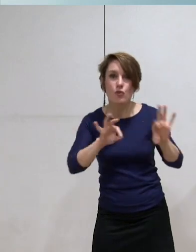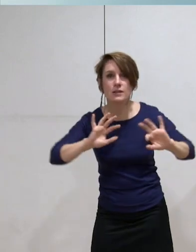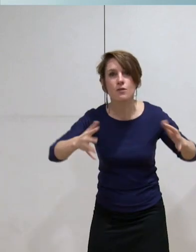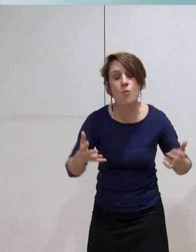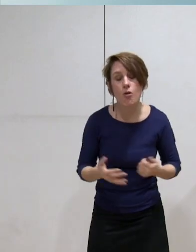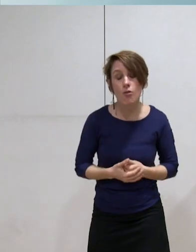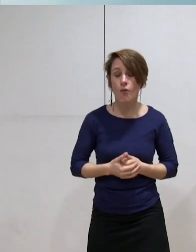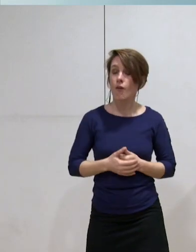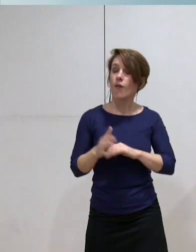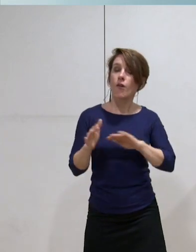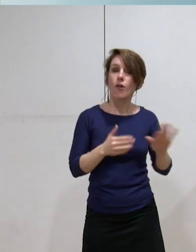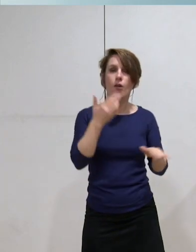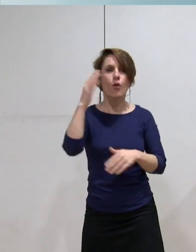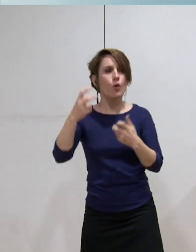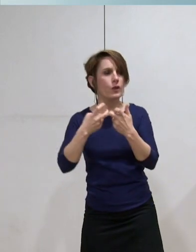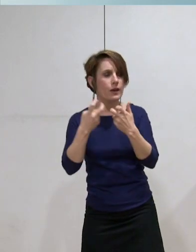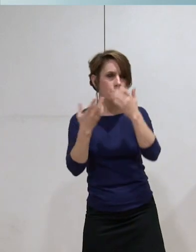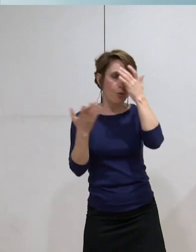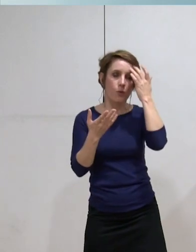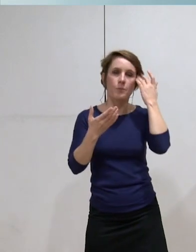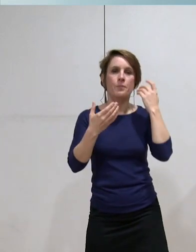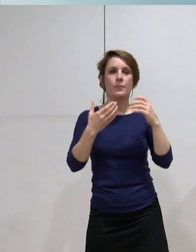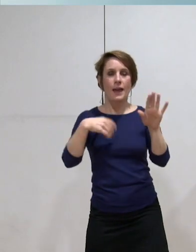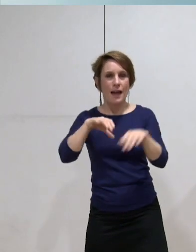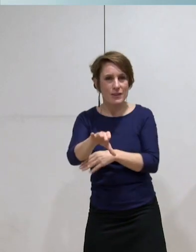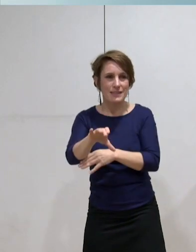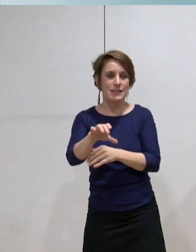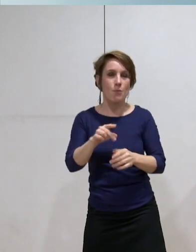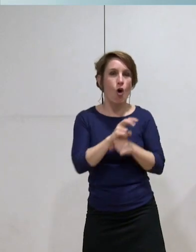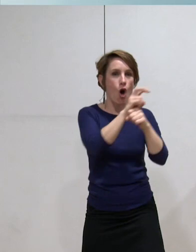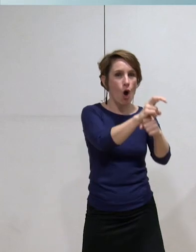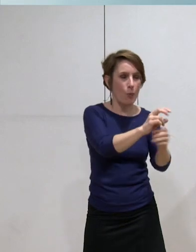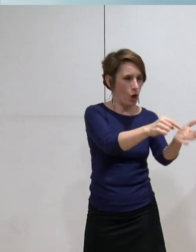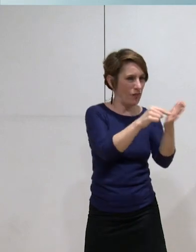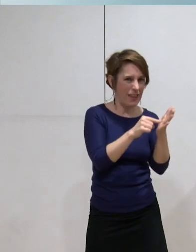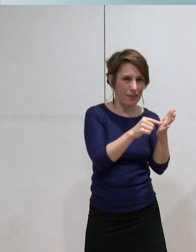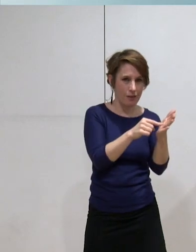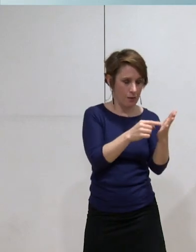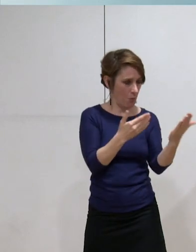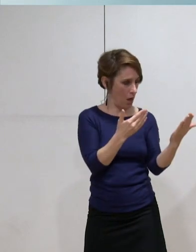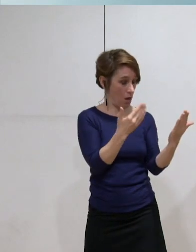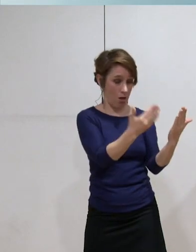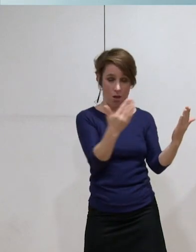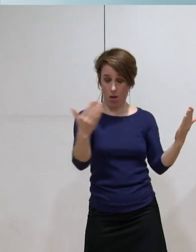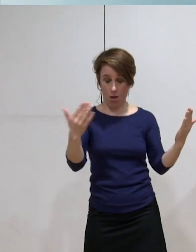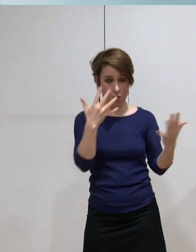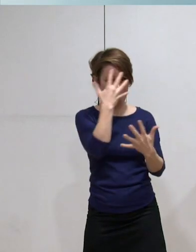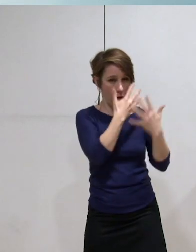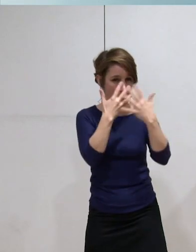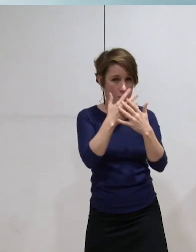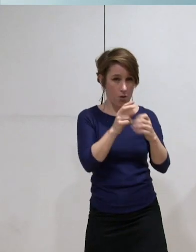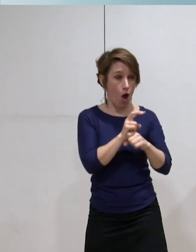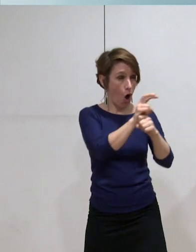exemple le rapport investissement emprunt dette est difficile à comprendre dans votre rapport vos emprunts sont en